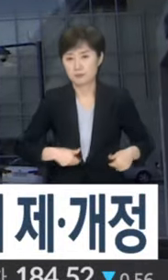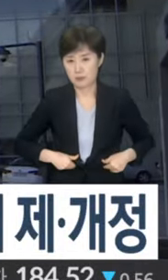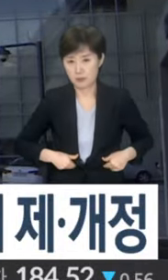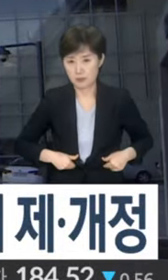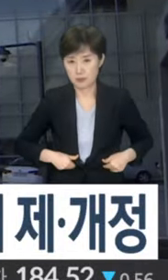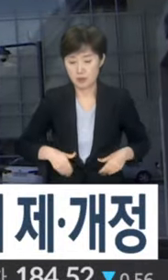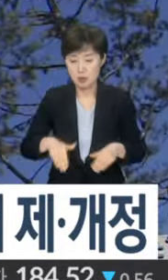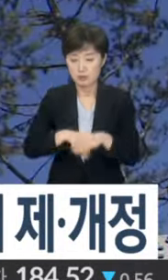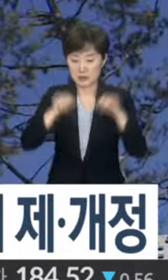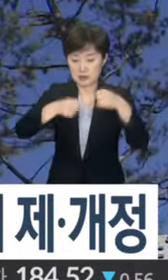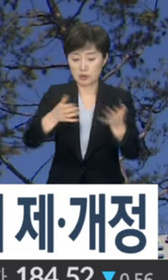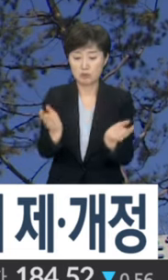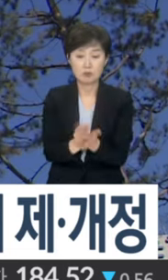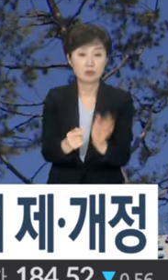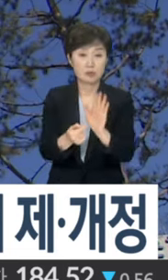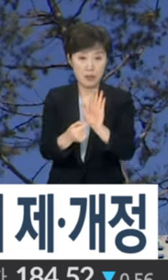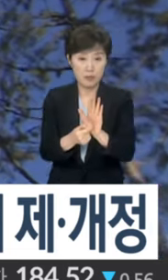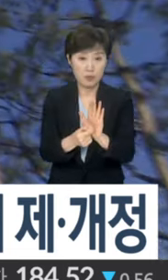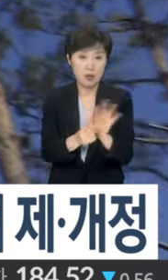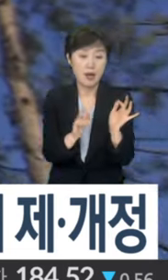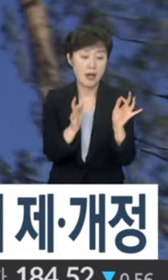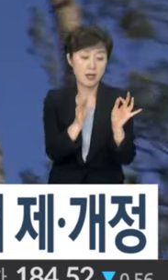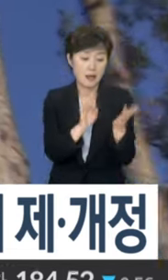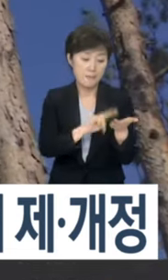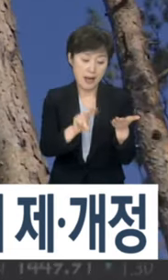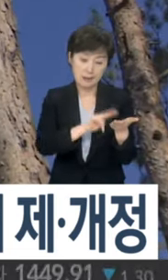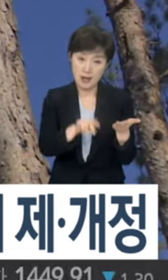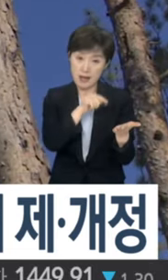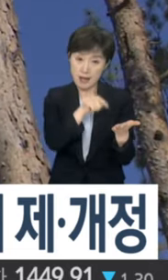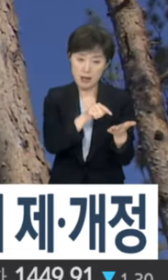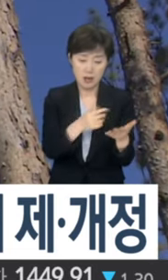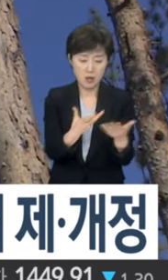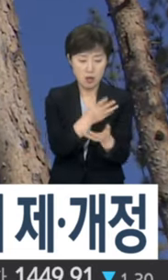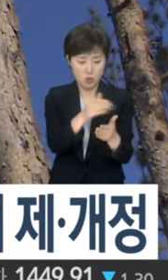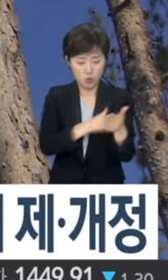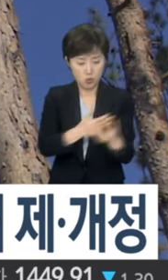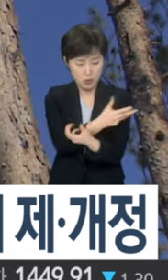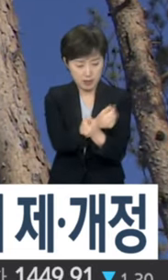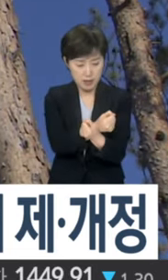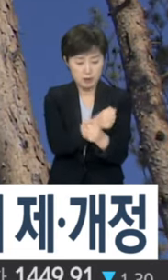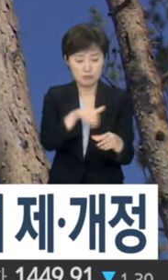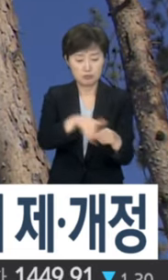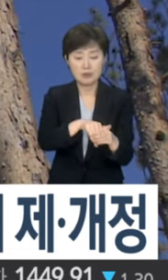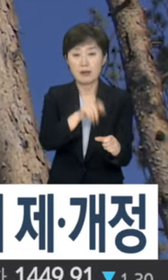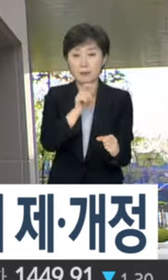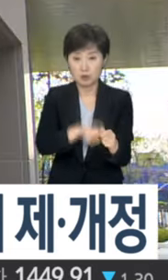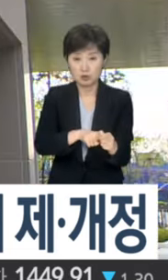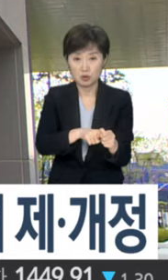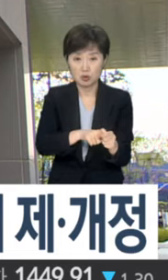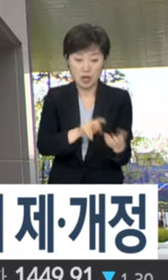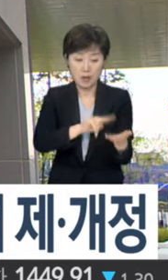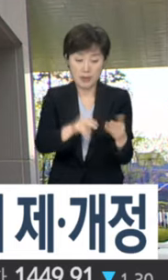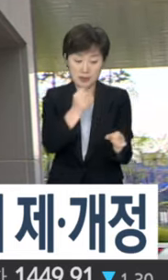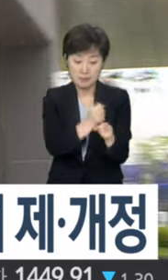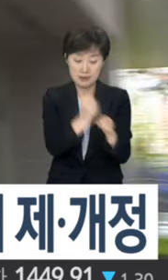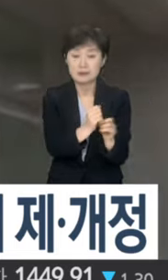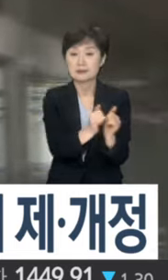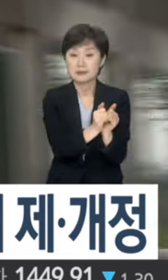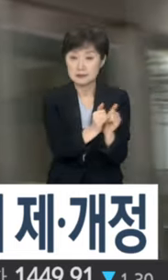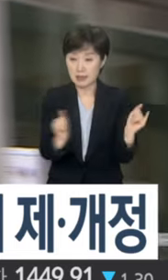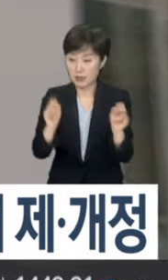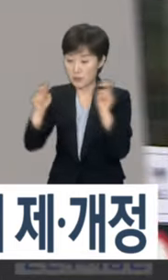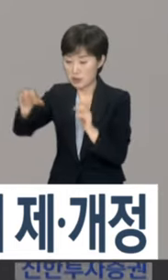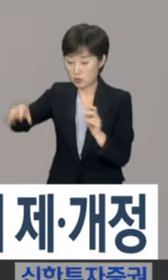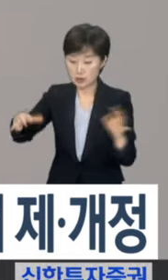문화체육 관광부는 만화 웹툰 분야에 공정한 계약문화 정착을 위해 창작자 산업계 등과 지난